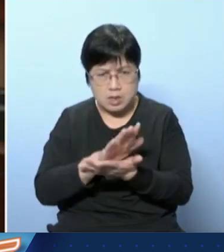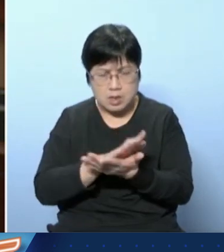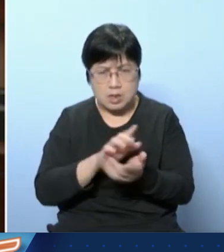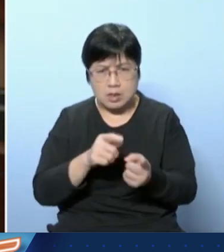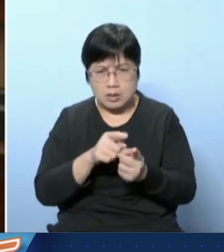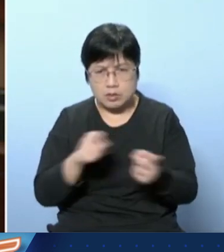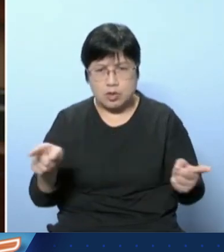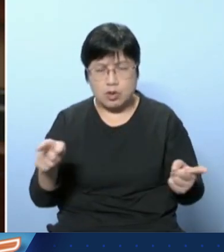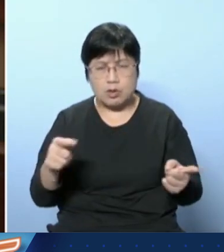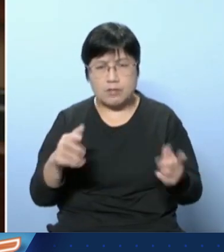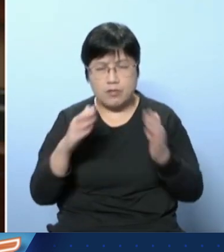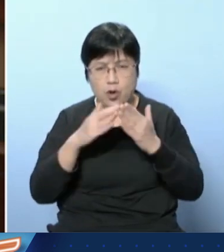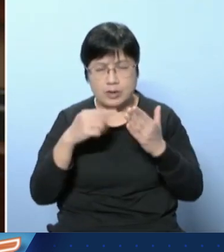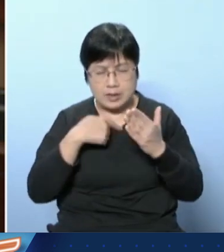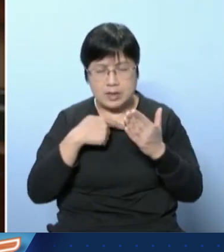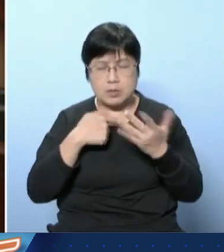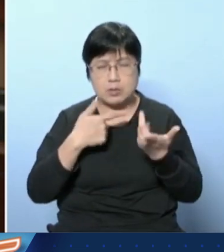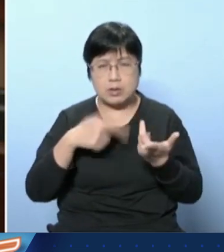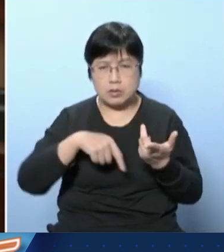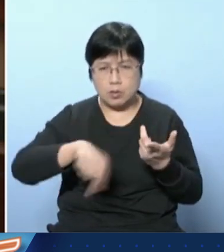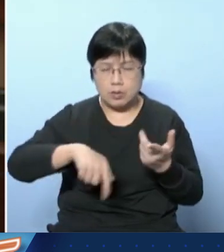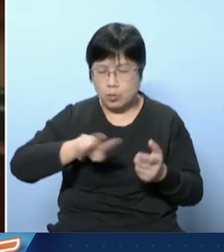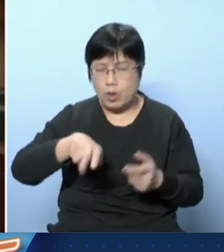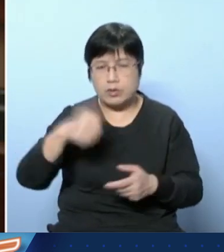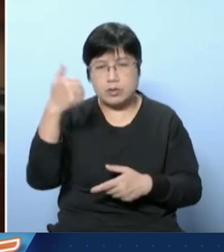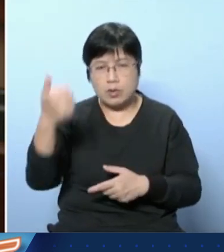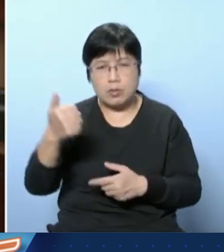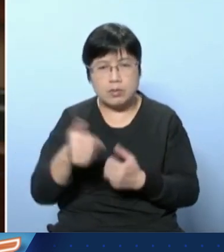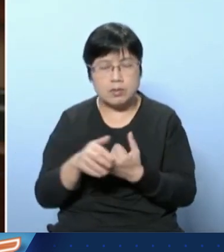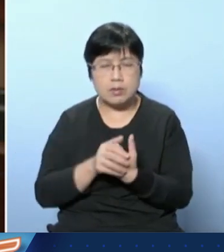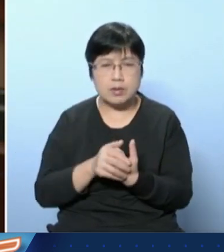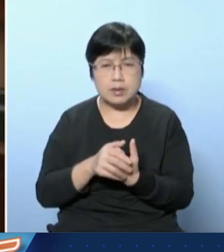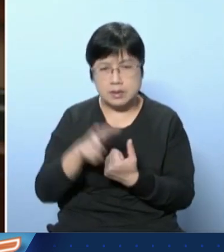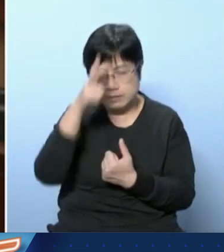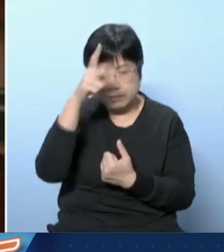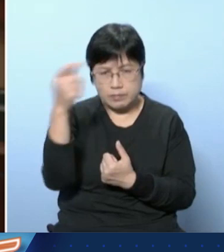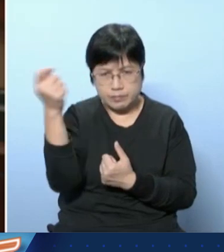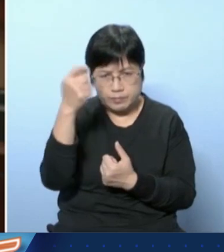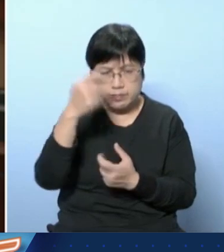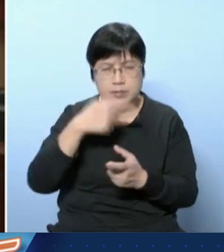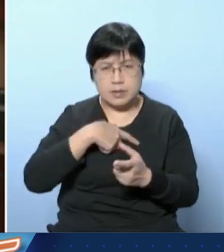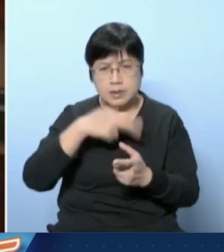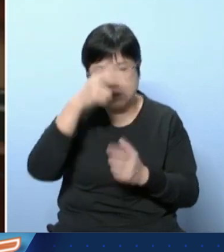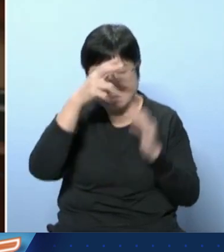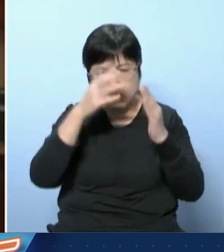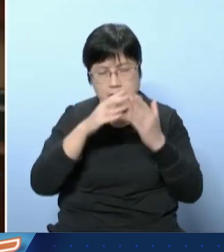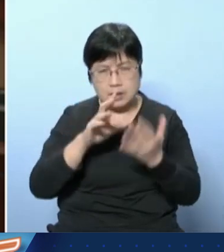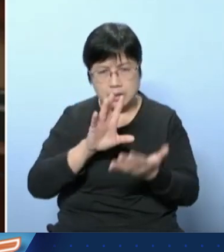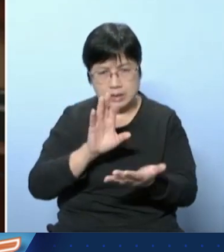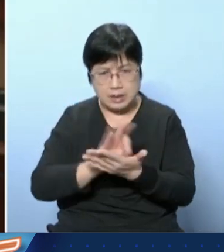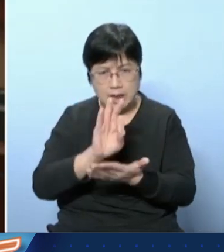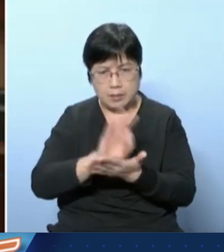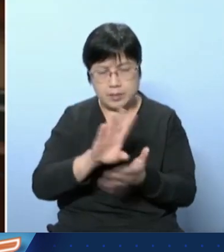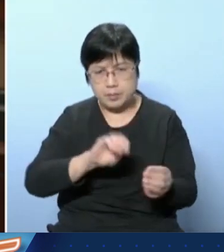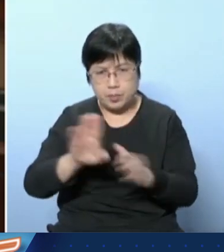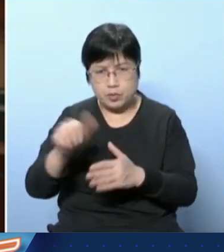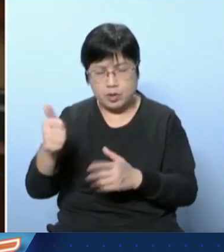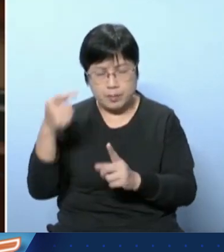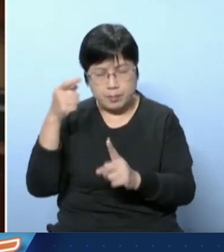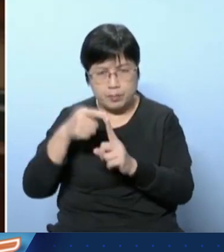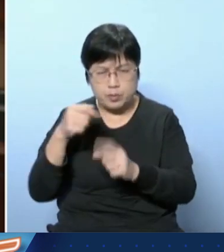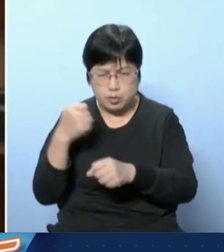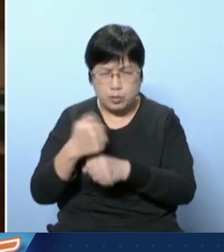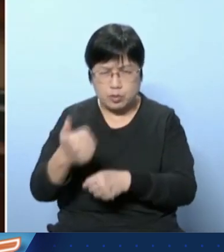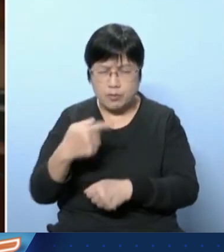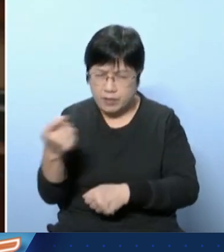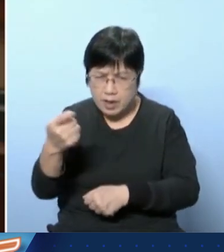策略所需的建屋土地，期望政府能夠可以盡快達到公屋三年上樓作為他們的目標。當